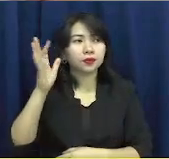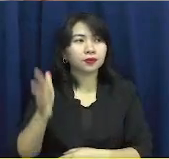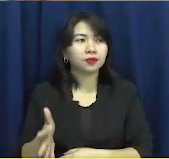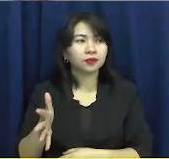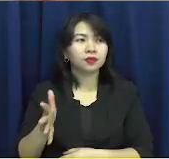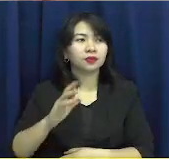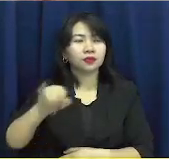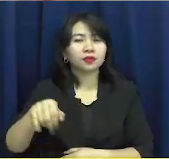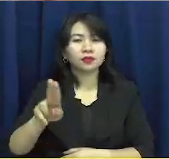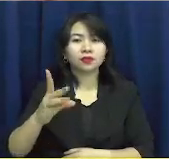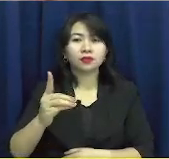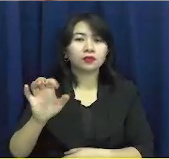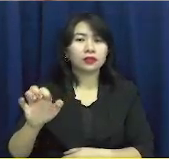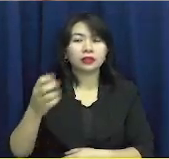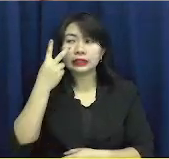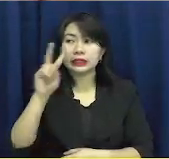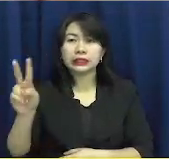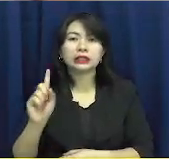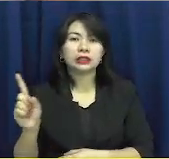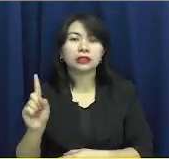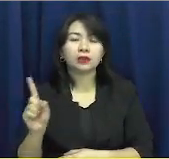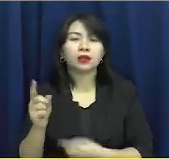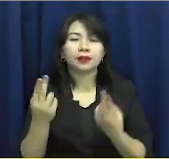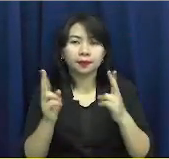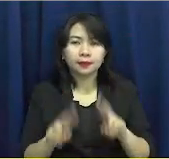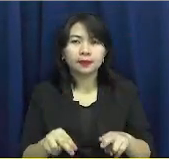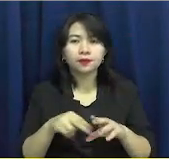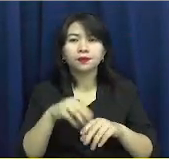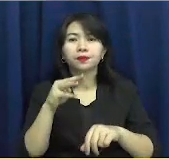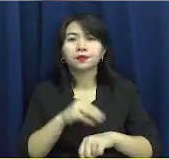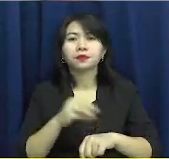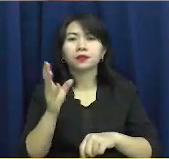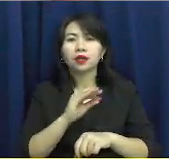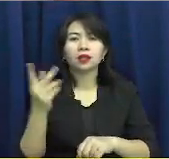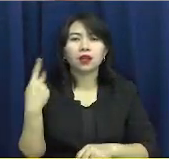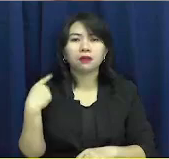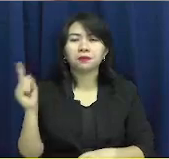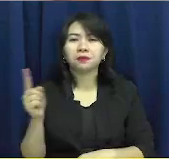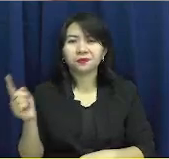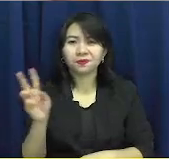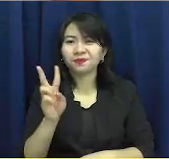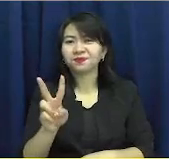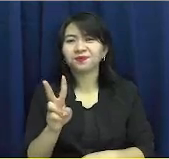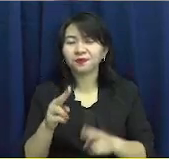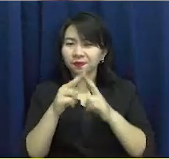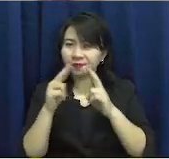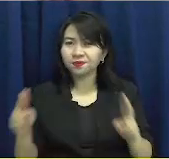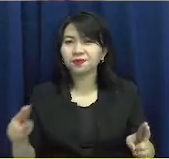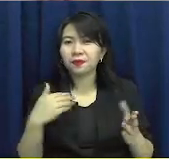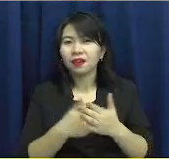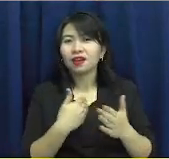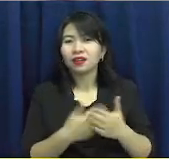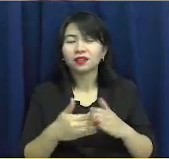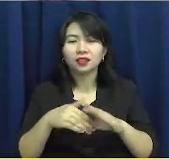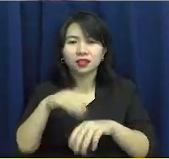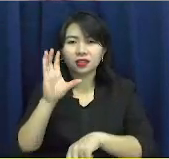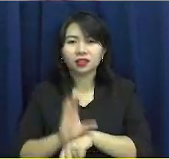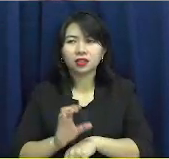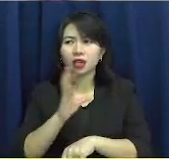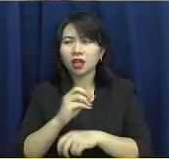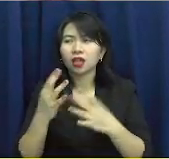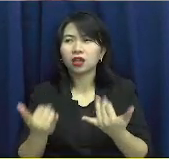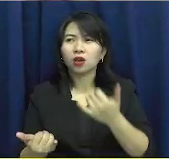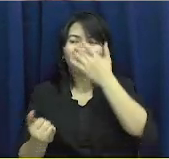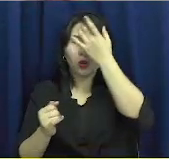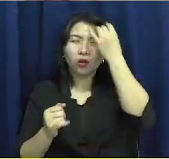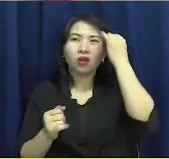Parang dalawa lang yung nakita ko, bahay malapit sa simbahan nila eh. Oh, tapos pag tinanong siya ni Pastor Louie